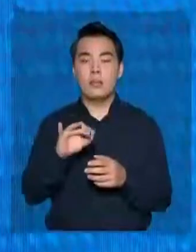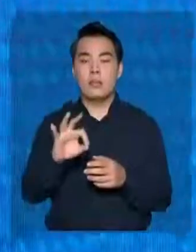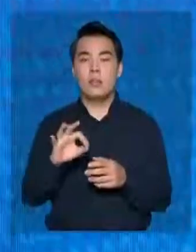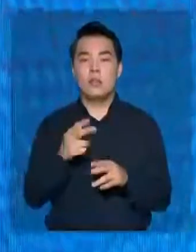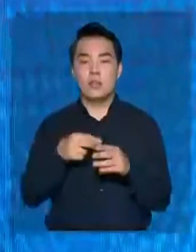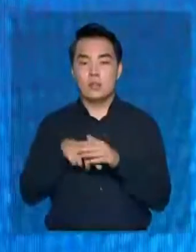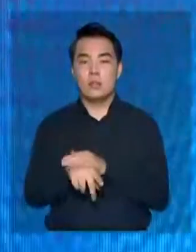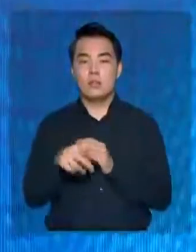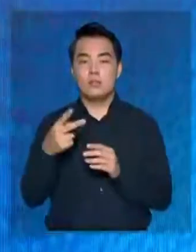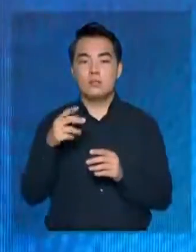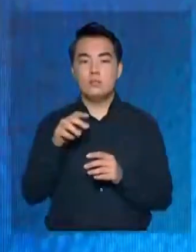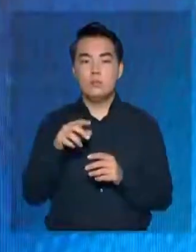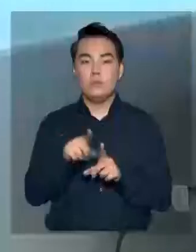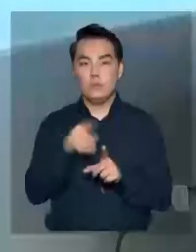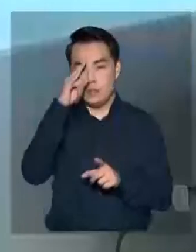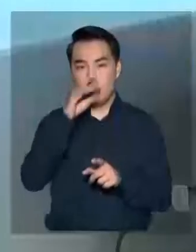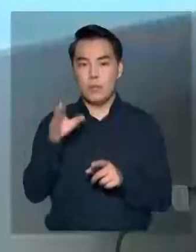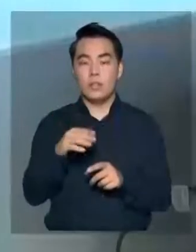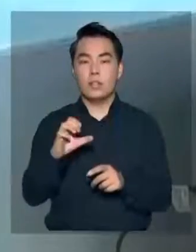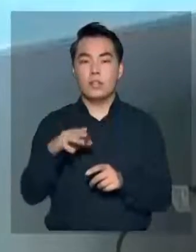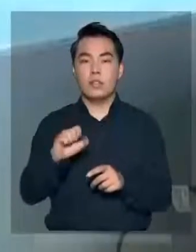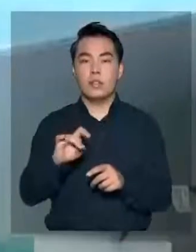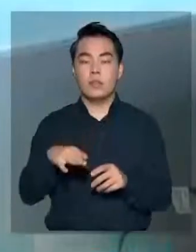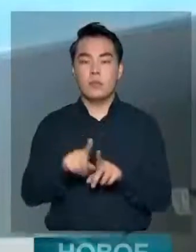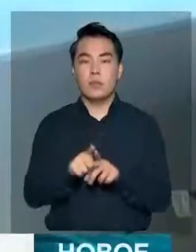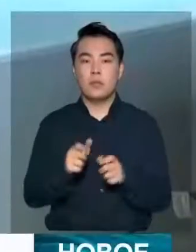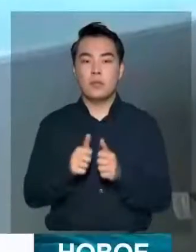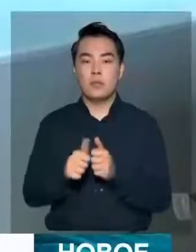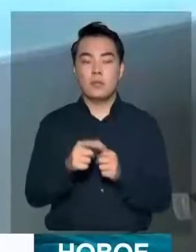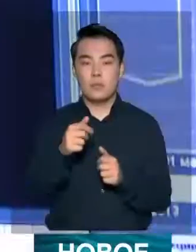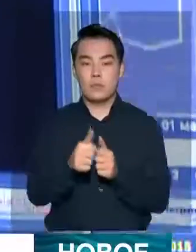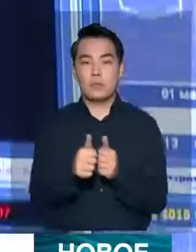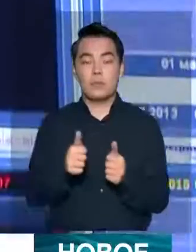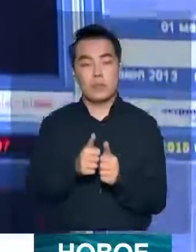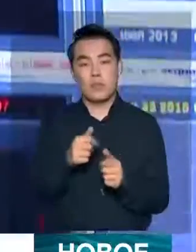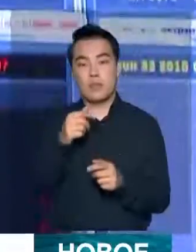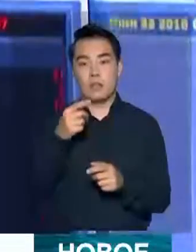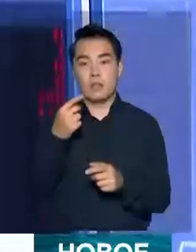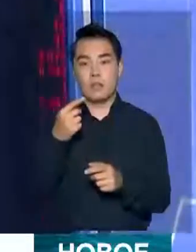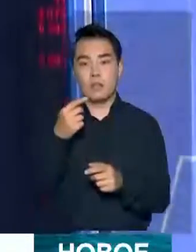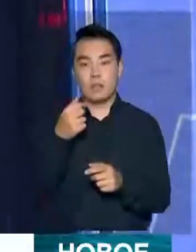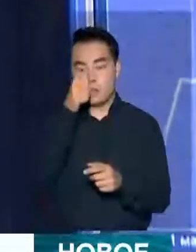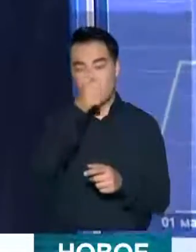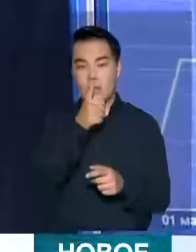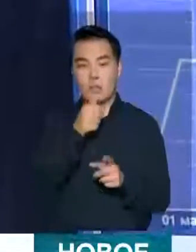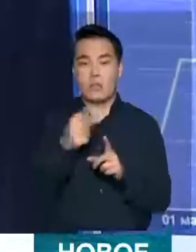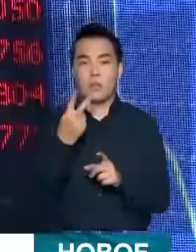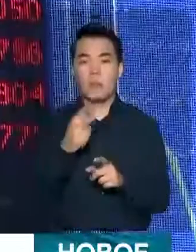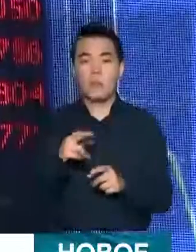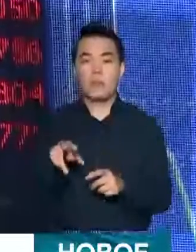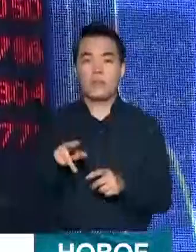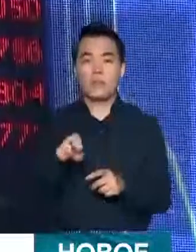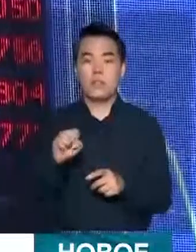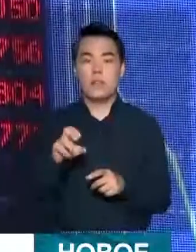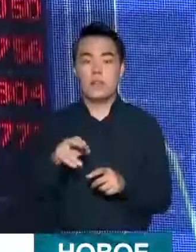ноября, а вот для рядовых казахстанцев старт запланирован почти на месяц позже, 2 декабря. И сегодня же глава фонда «Самрук